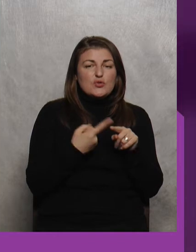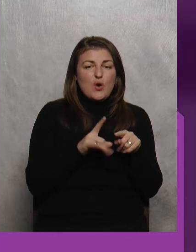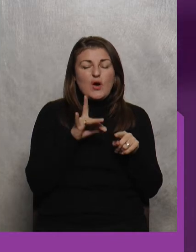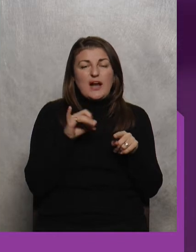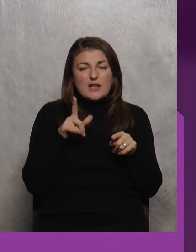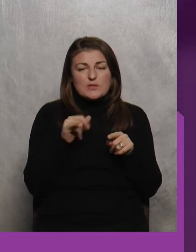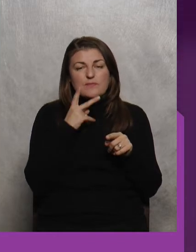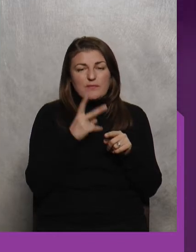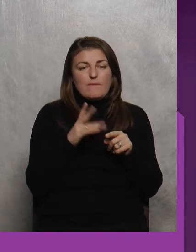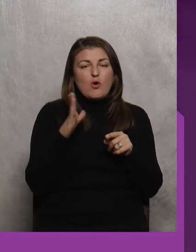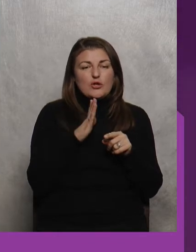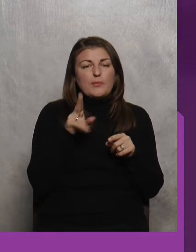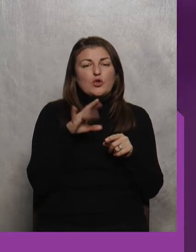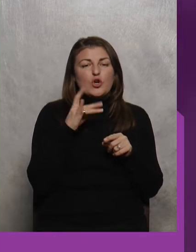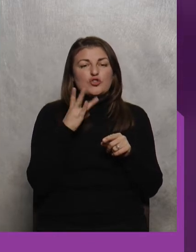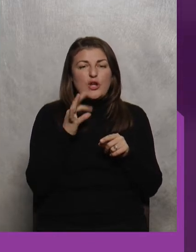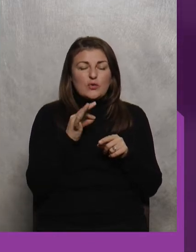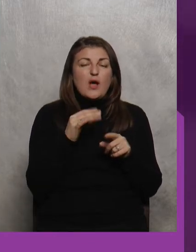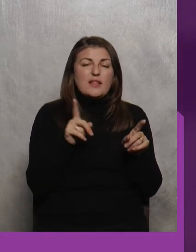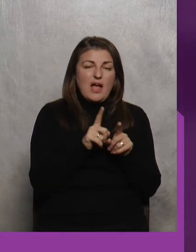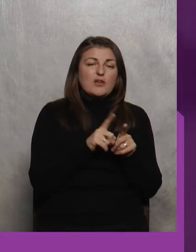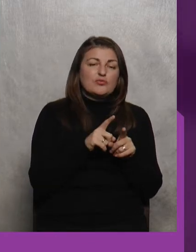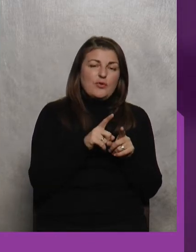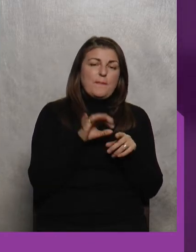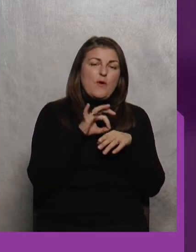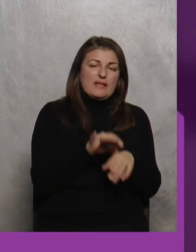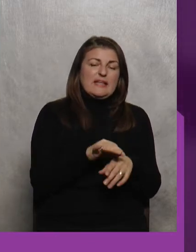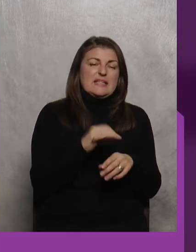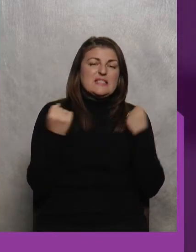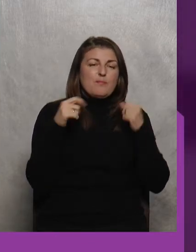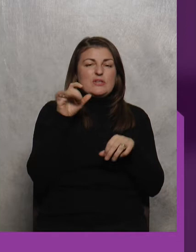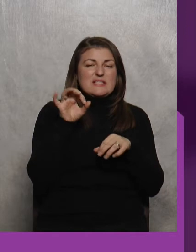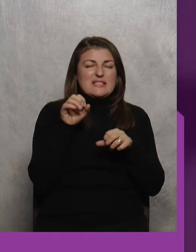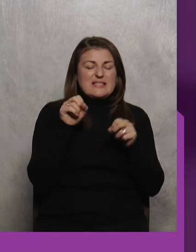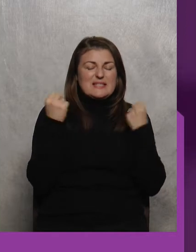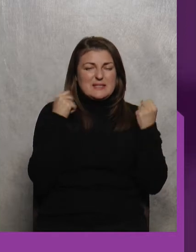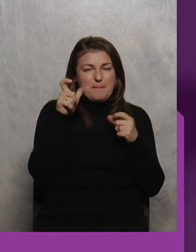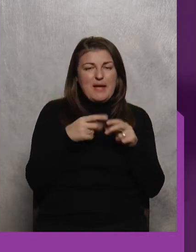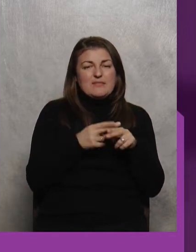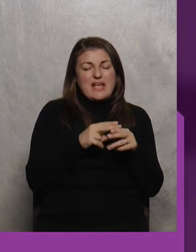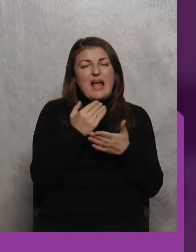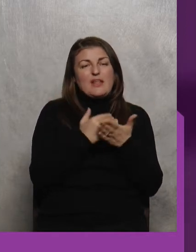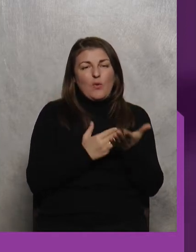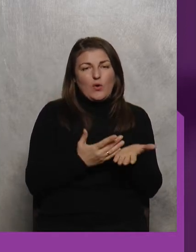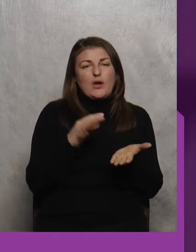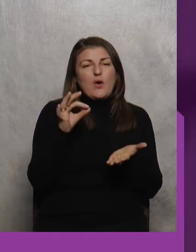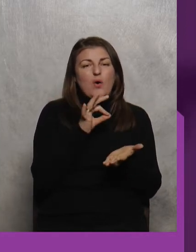Швиденько цього разу. Володимир наш, Дорошенко. Володимир Дорошенко, також провідний спортсмен в цій категорії. Олег Габорнів